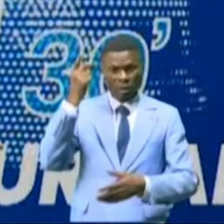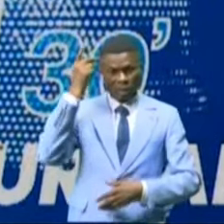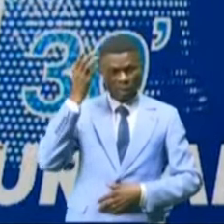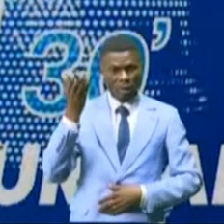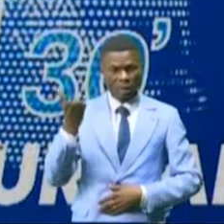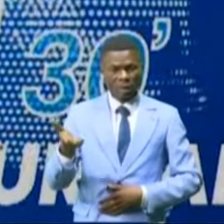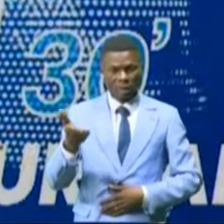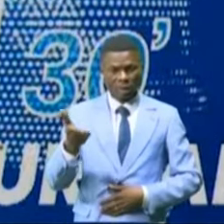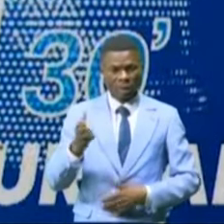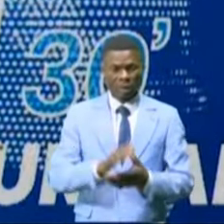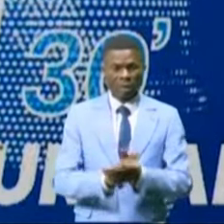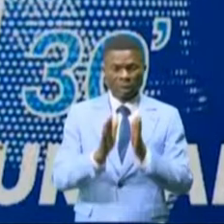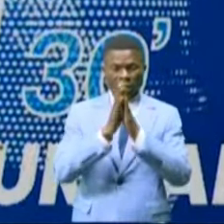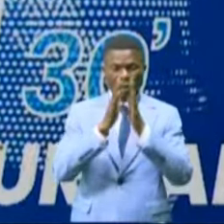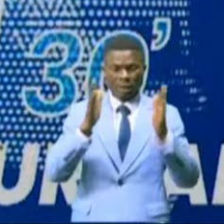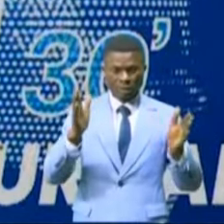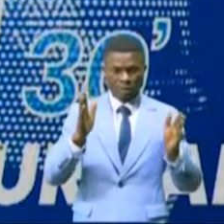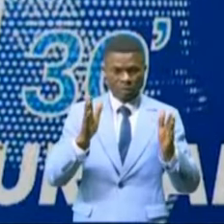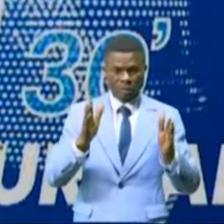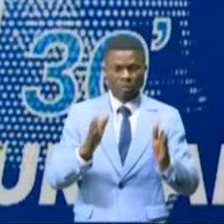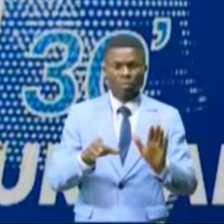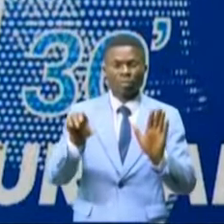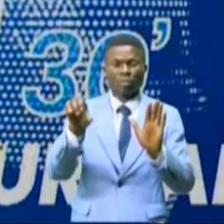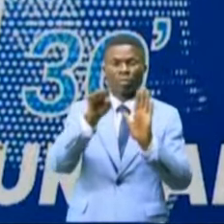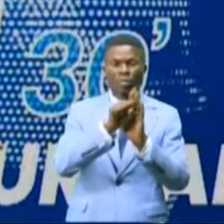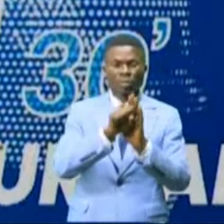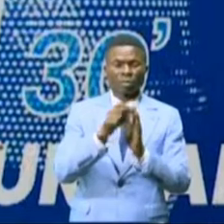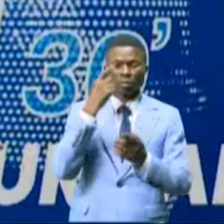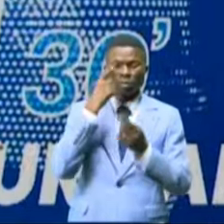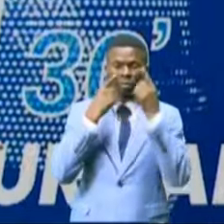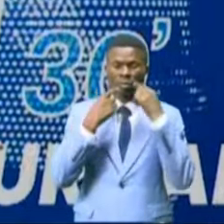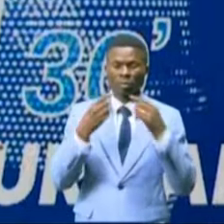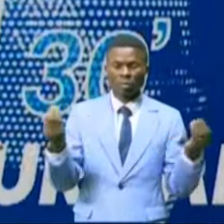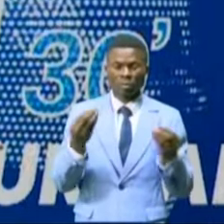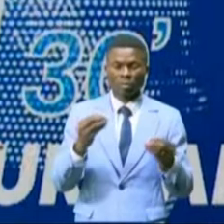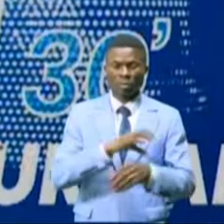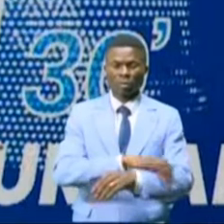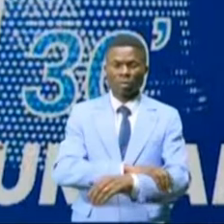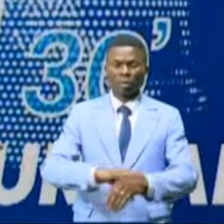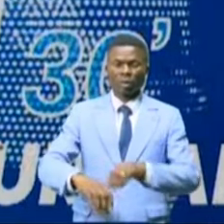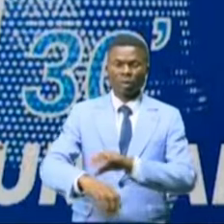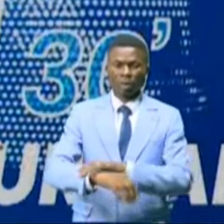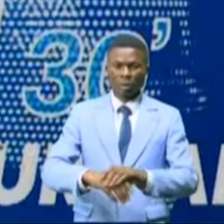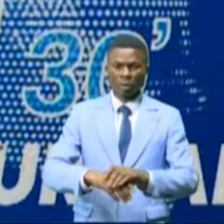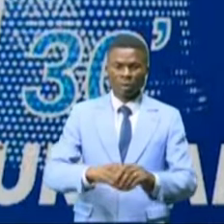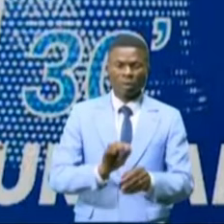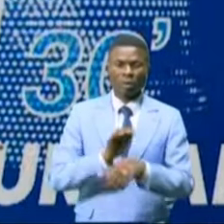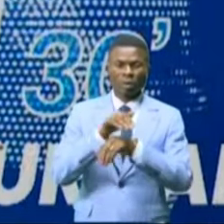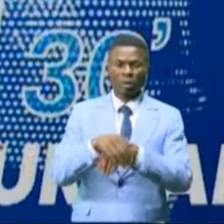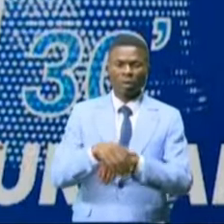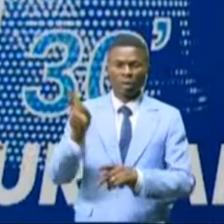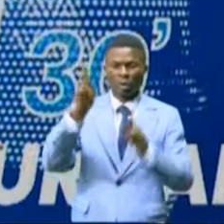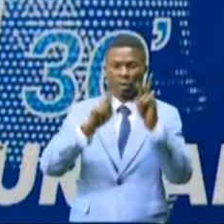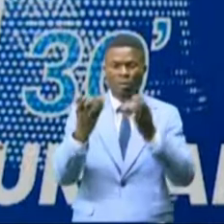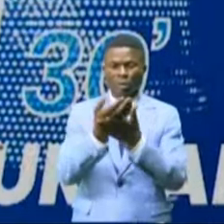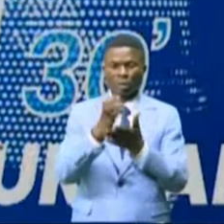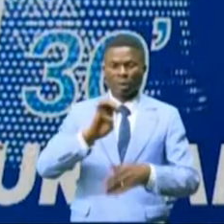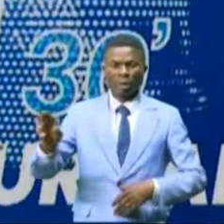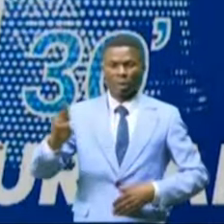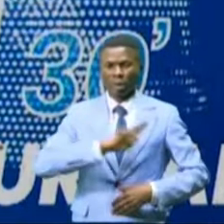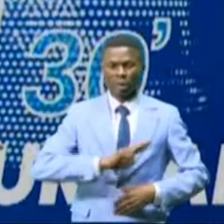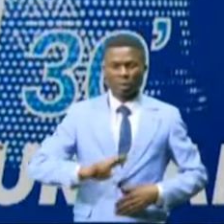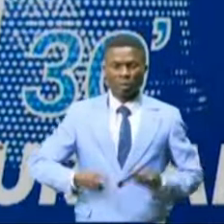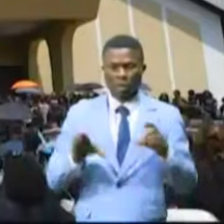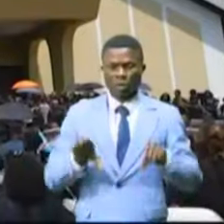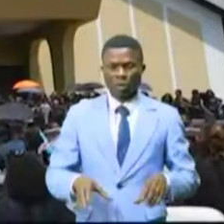Kinshasa. Un culte sous le signe du deuil pour la compassion aux compatriotes de l'Est. Reportage.